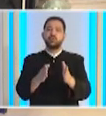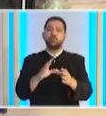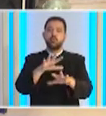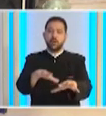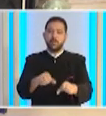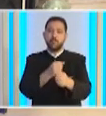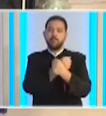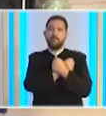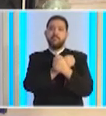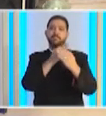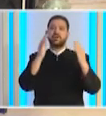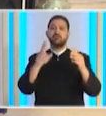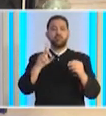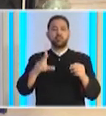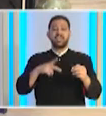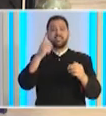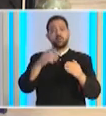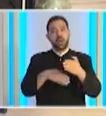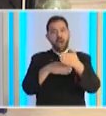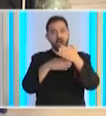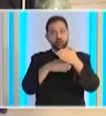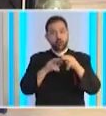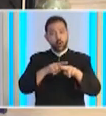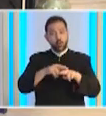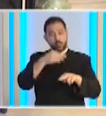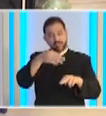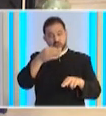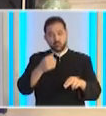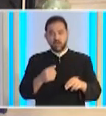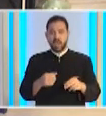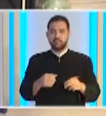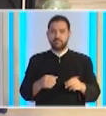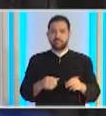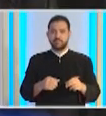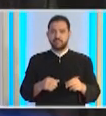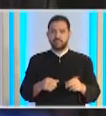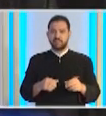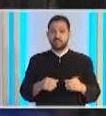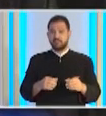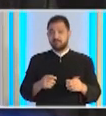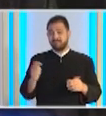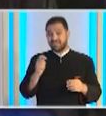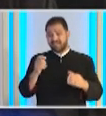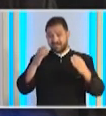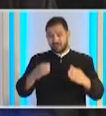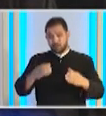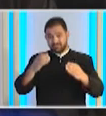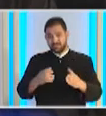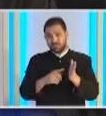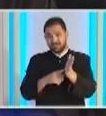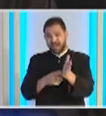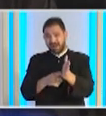cum am spus, un suport extraordinar în acest proces al mântuirii. De altfel, taina botezului ne arată